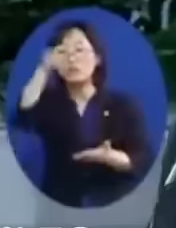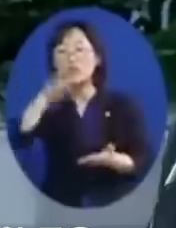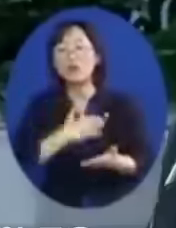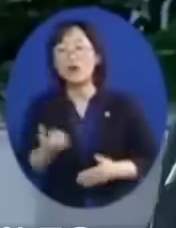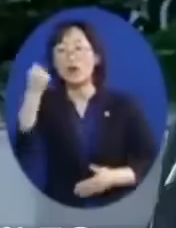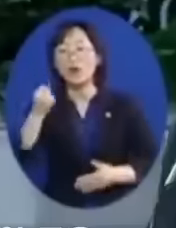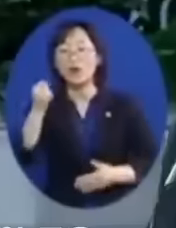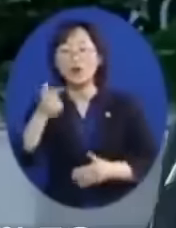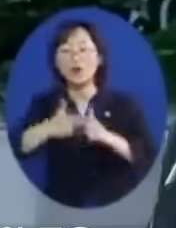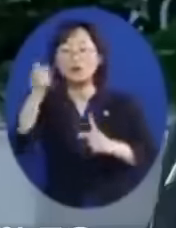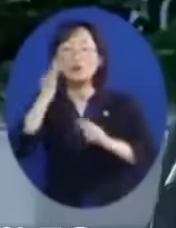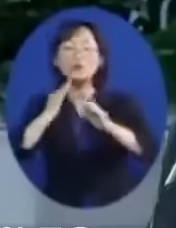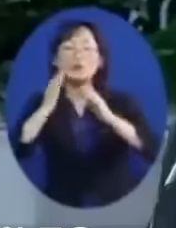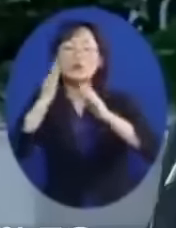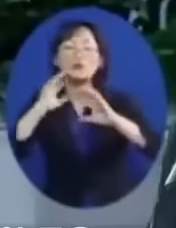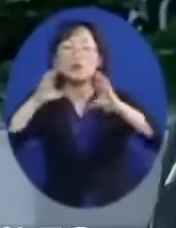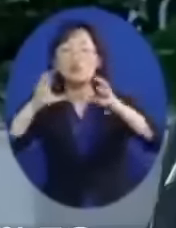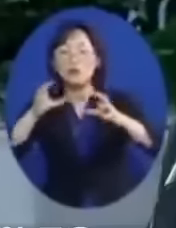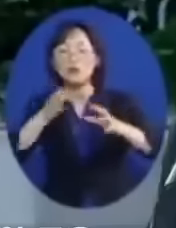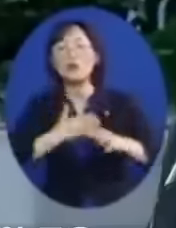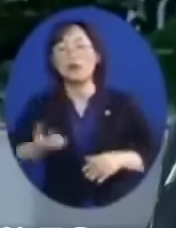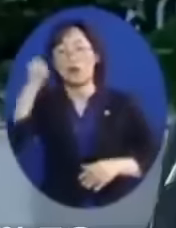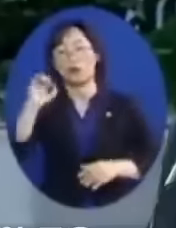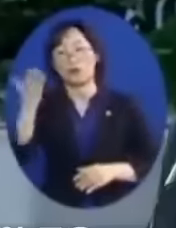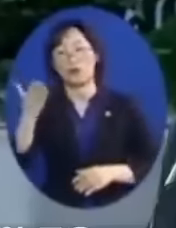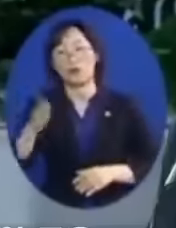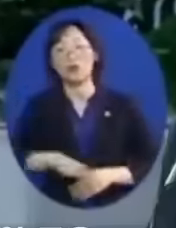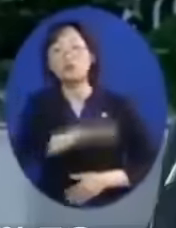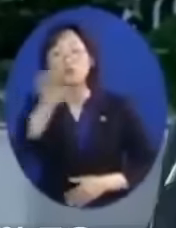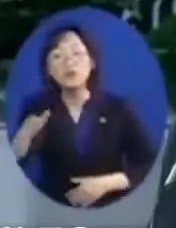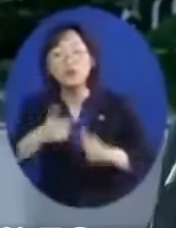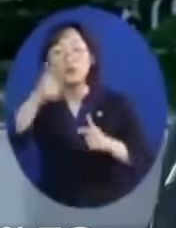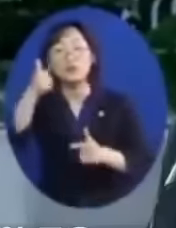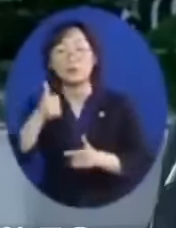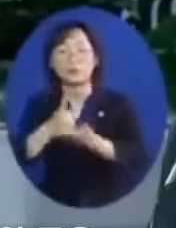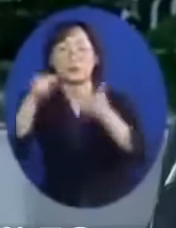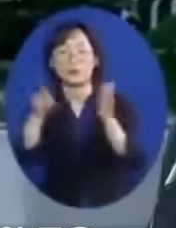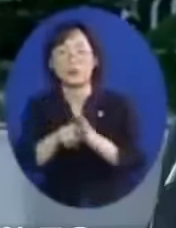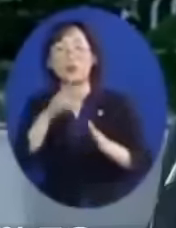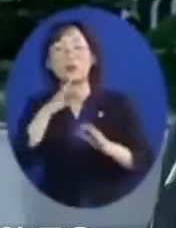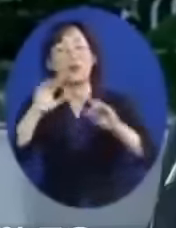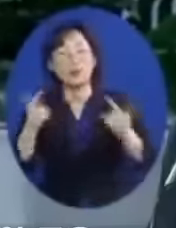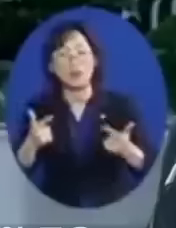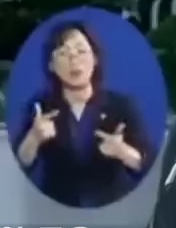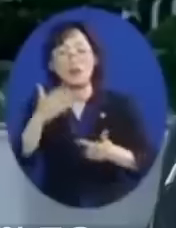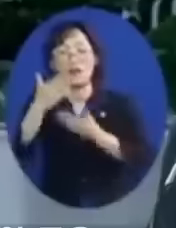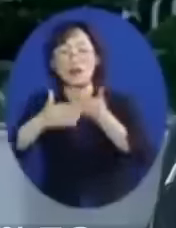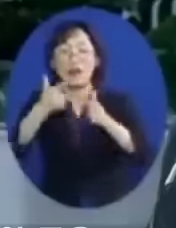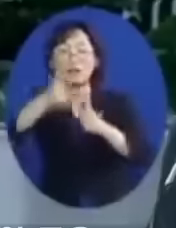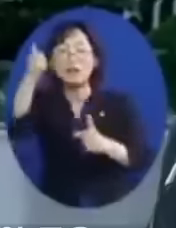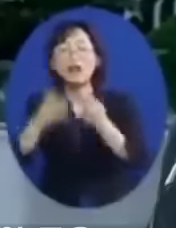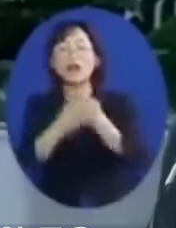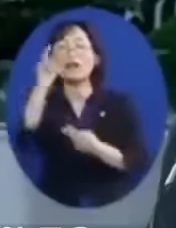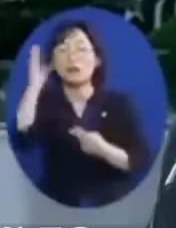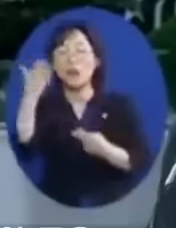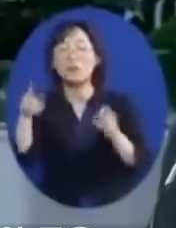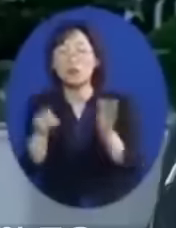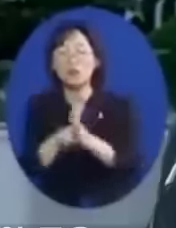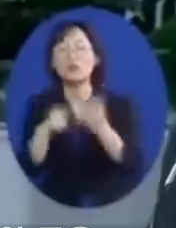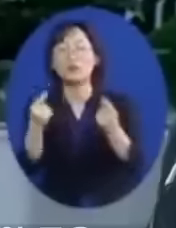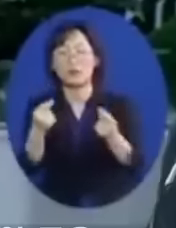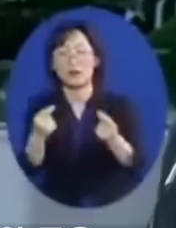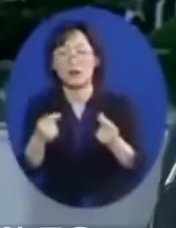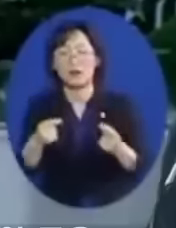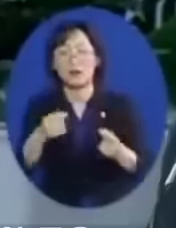예수 천국 내 천국. 우리 기독교 신자들은 우리가 예수님을 믿는 뿐 아니라 예수와 하나 된 것을 믿는 것입니다.